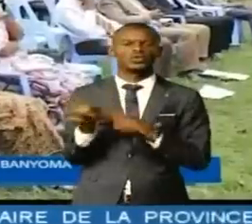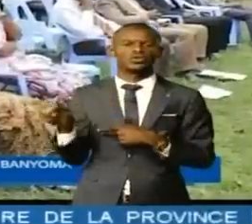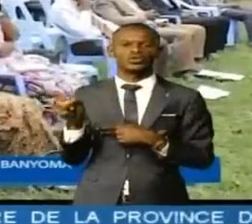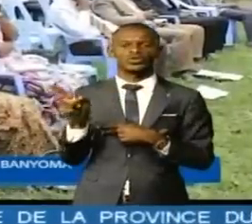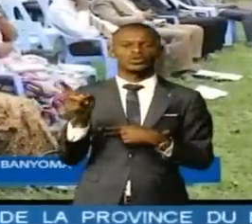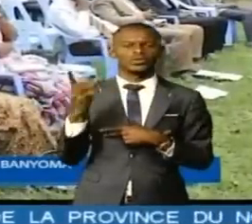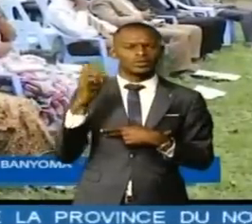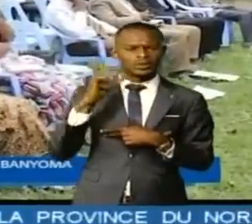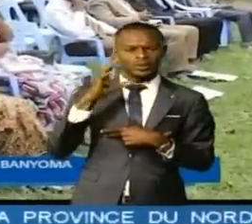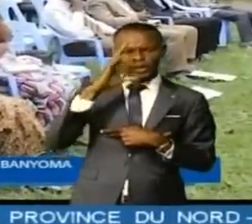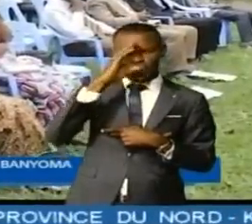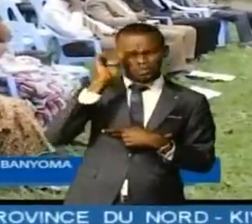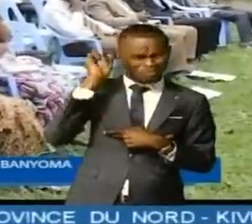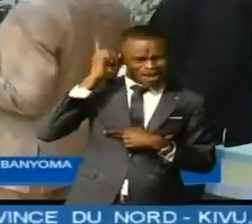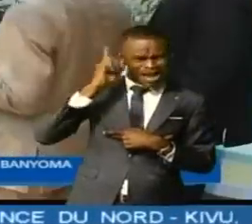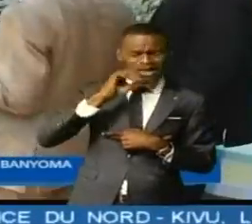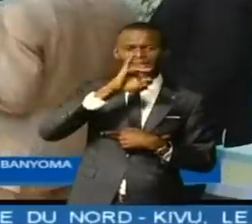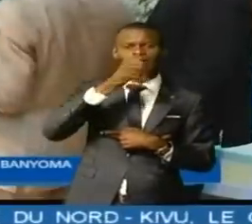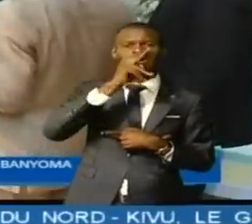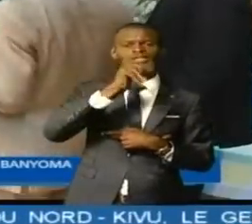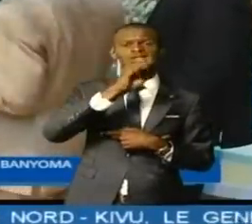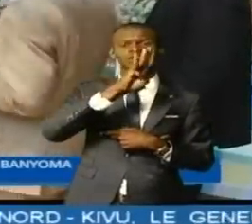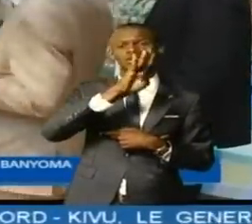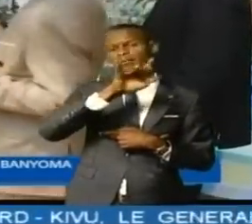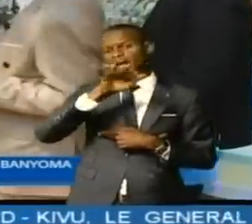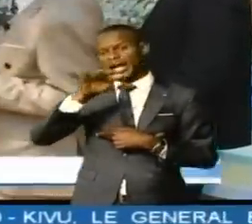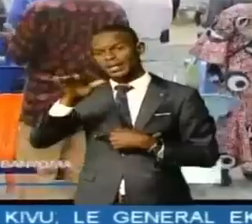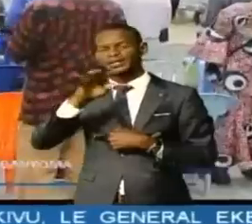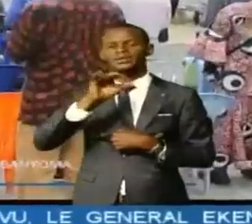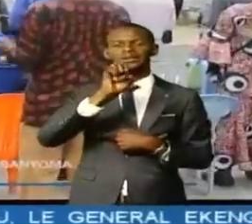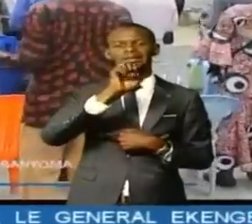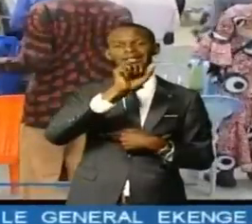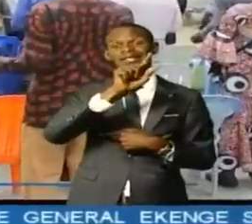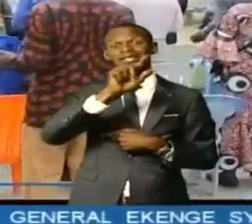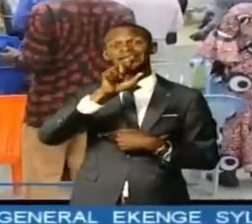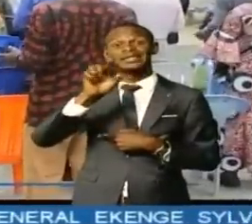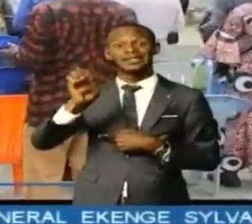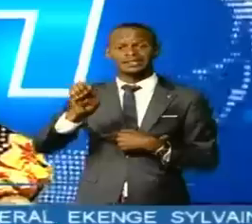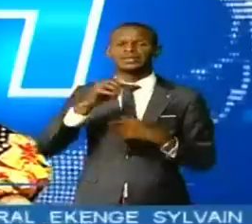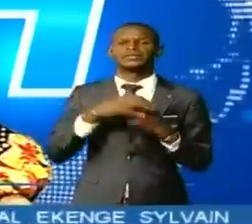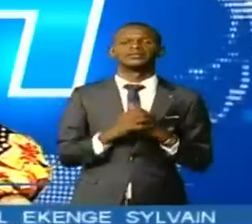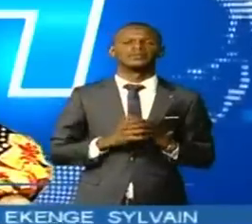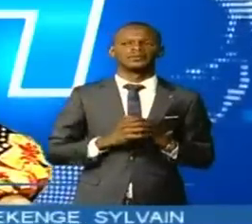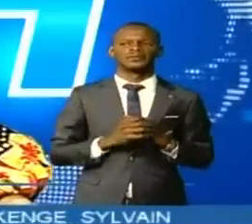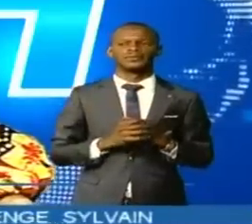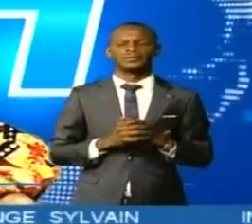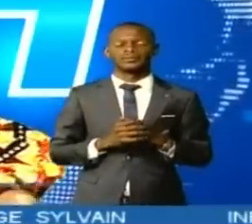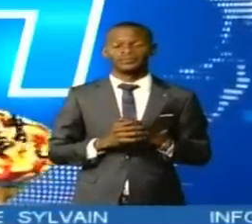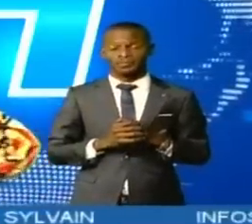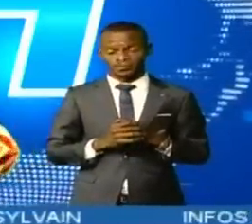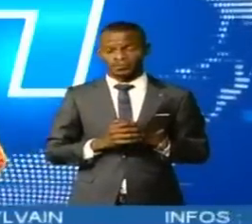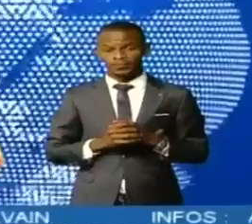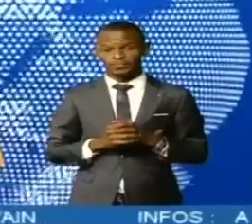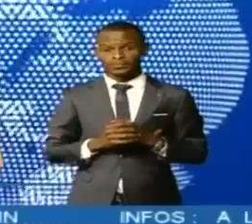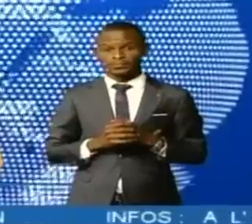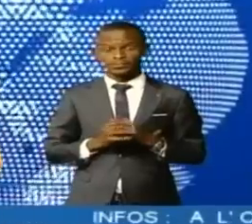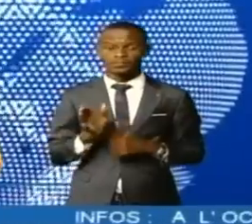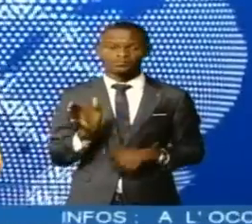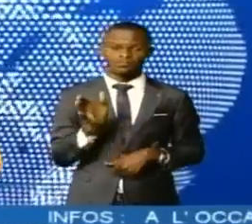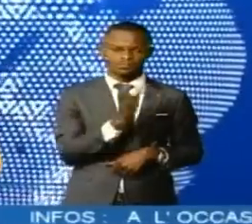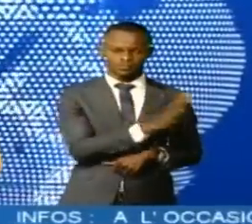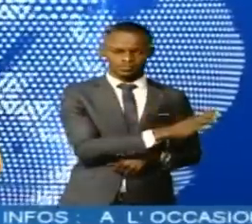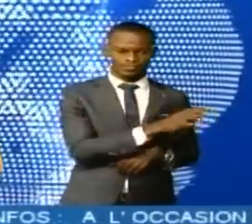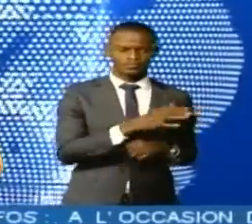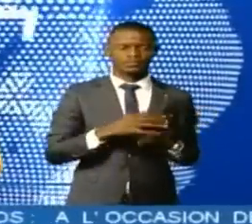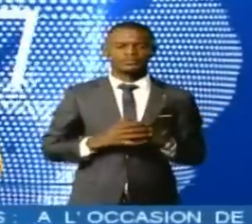de la redynamisation afin de donner une bonne image par le travail. Une prière d'action des